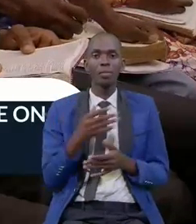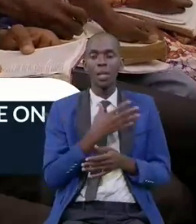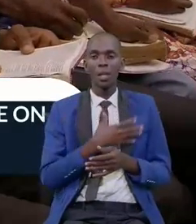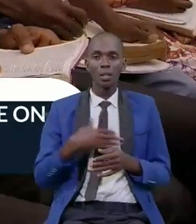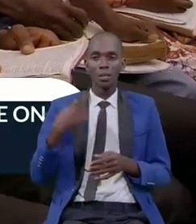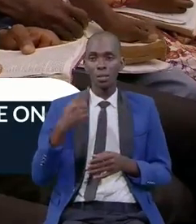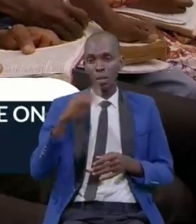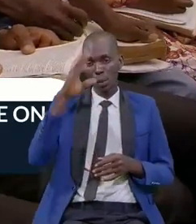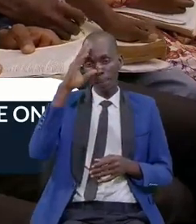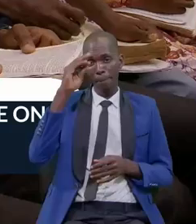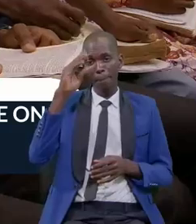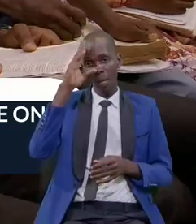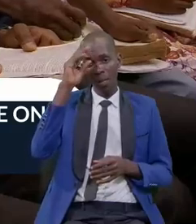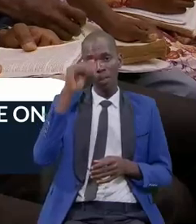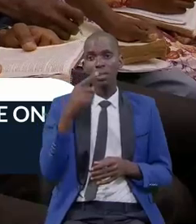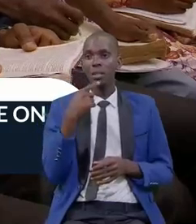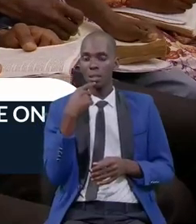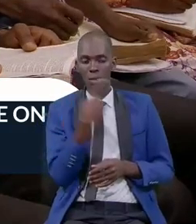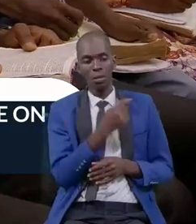Ces hommes lui disent,